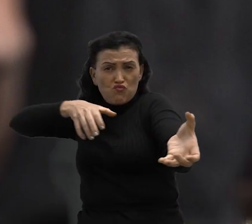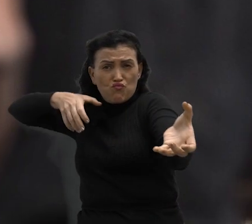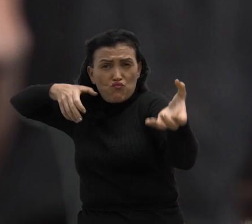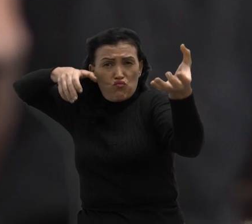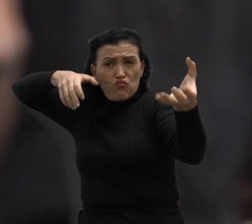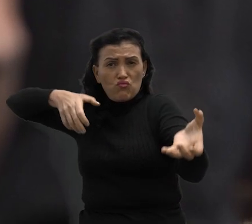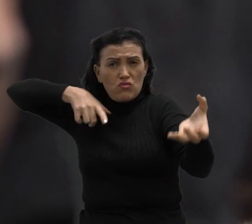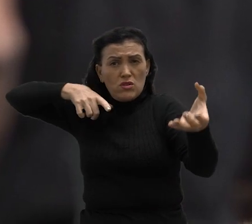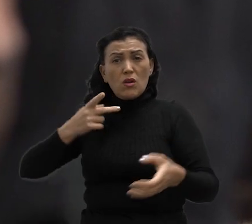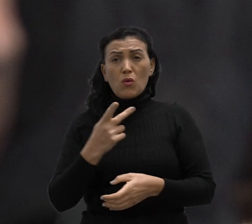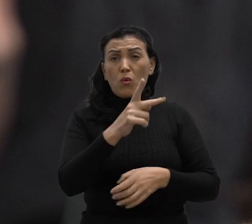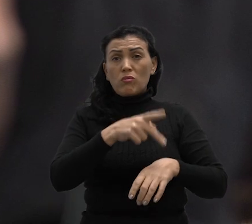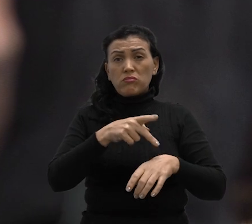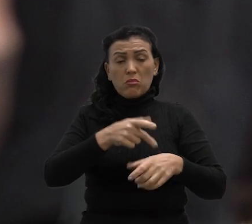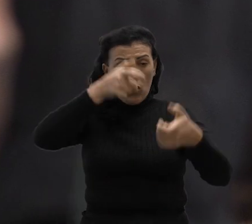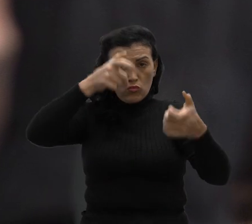السلاح.